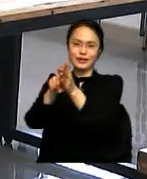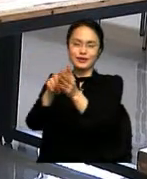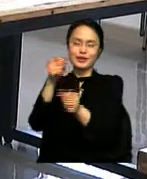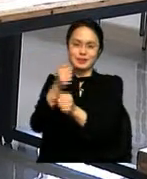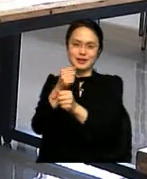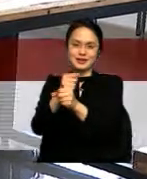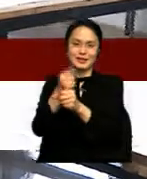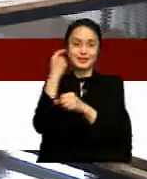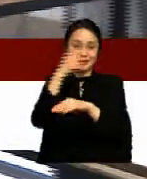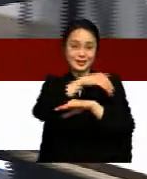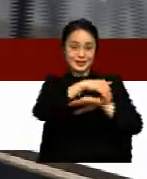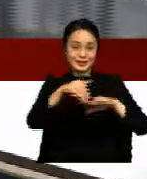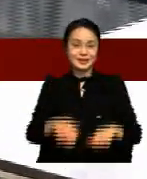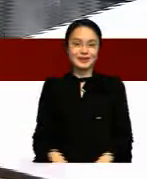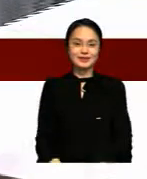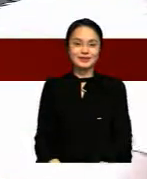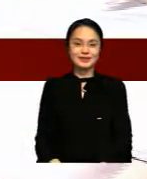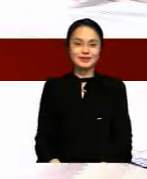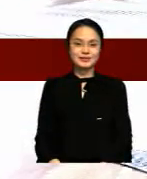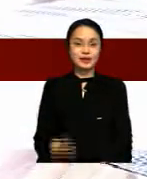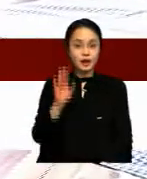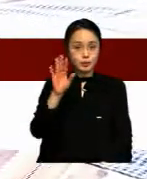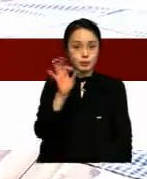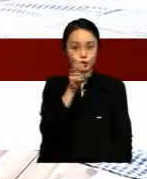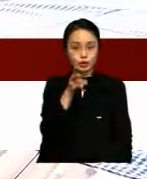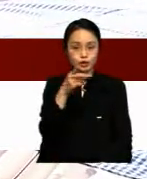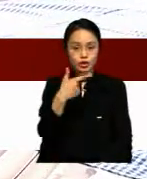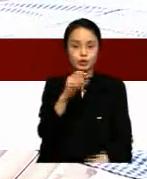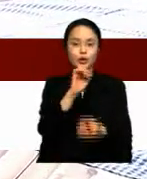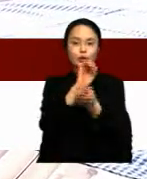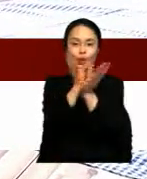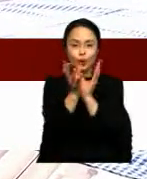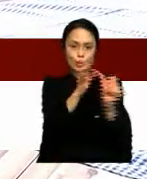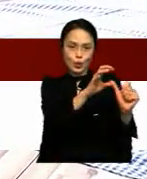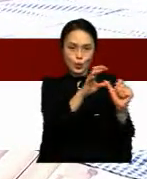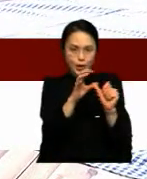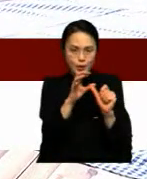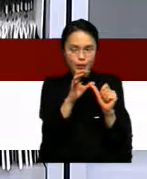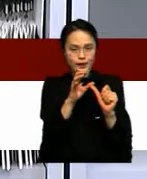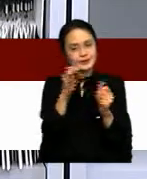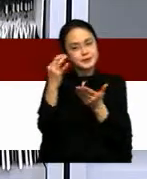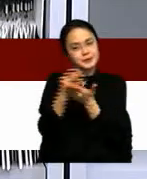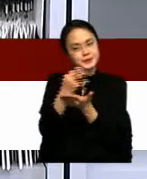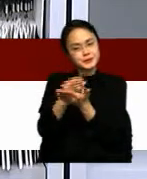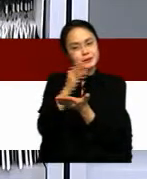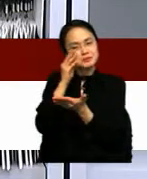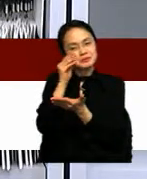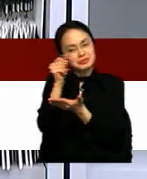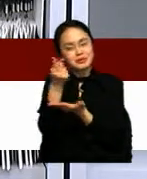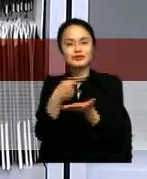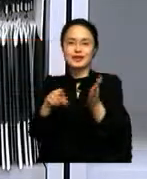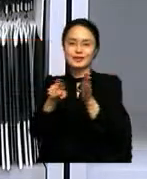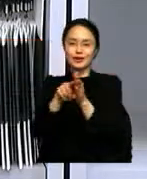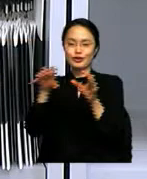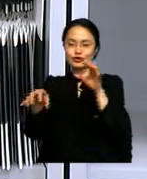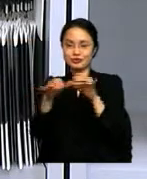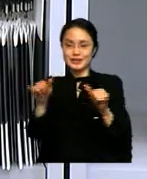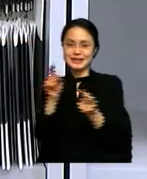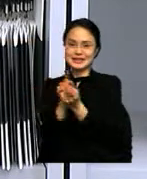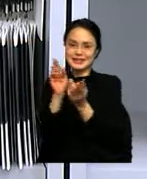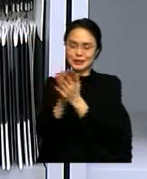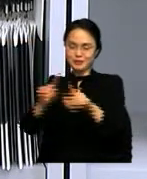이곳에선 연잎을 활용한 전통차 생산과 요리교실 등 다양한 소득사업이 주민들에 의해 진행될